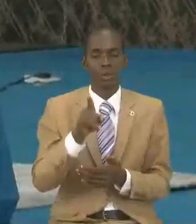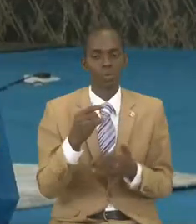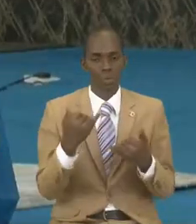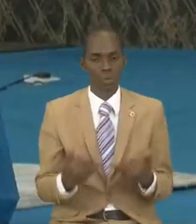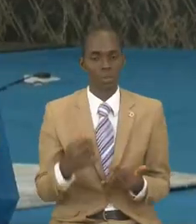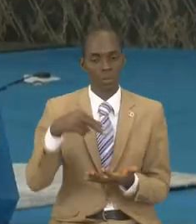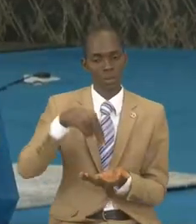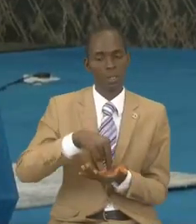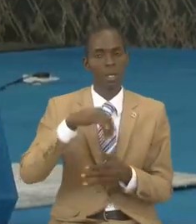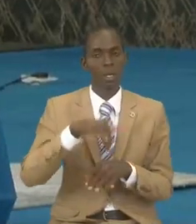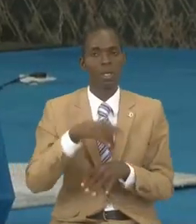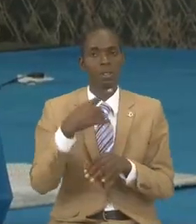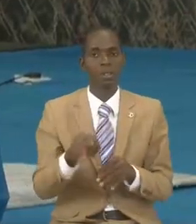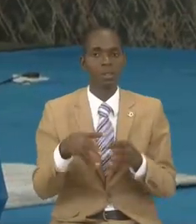tenir